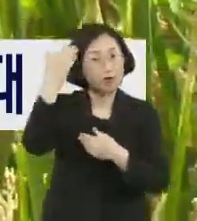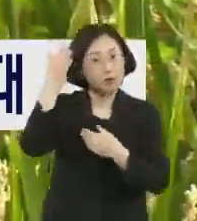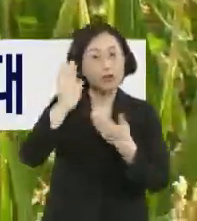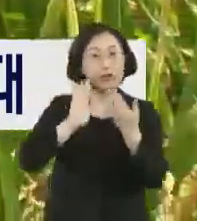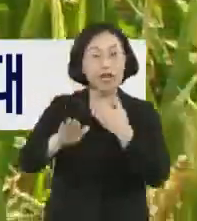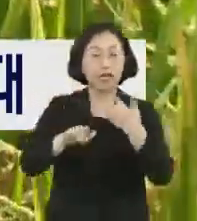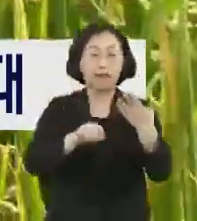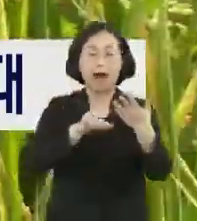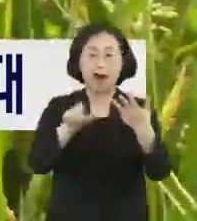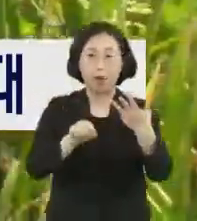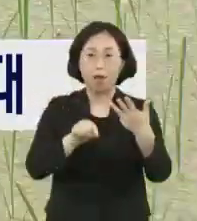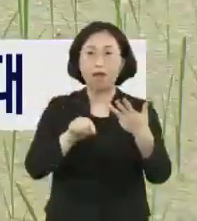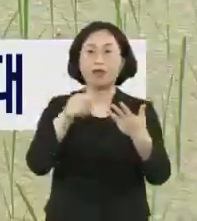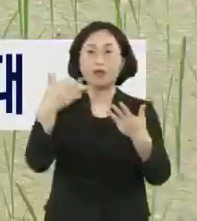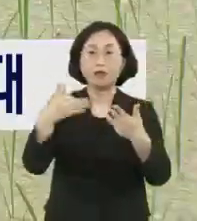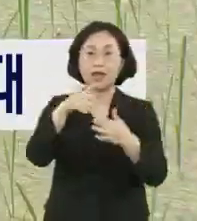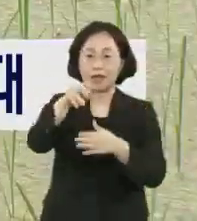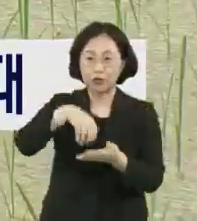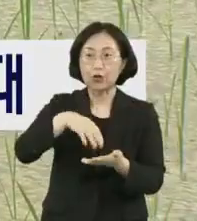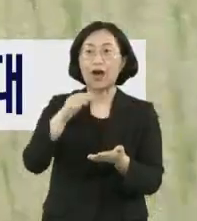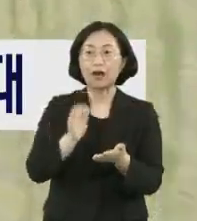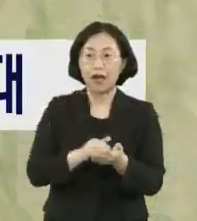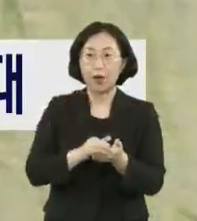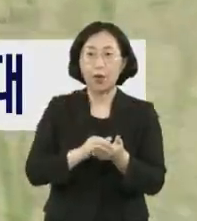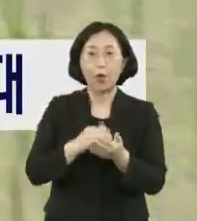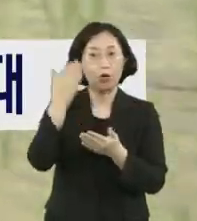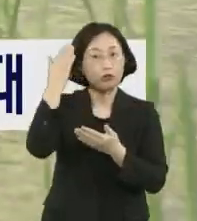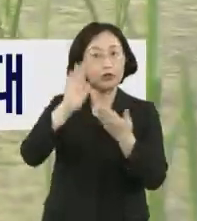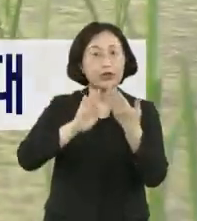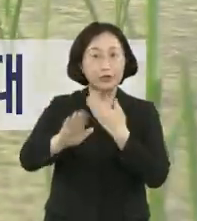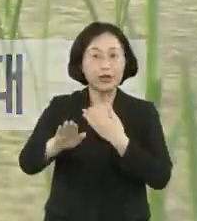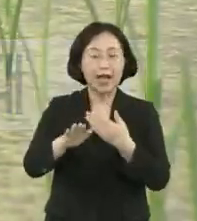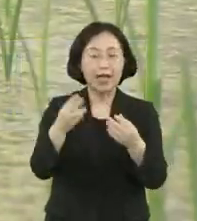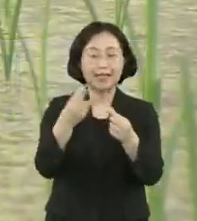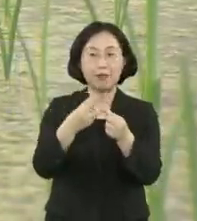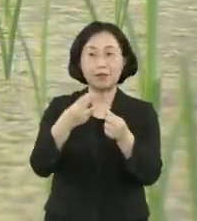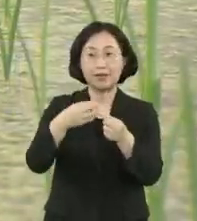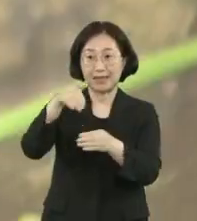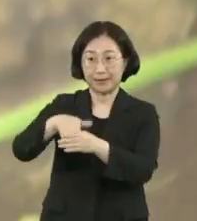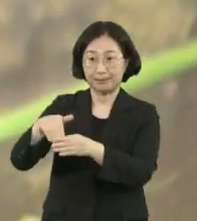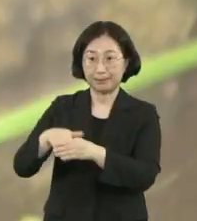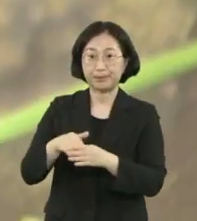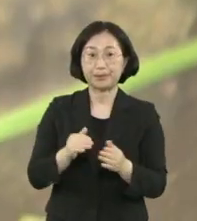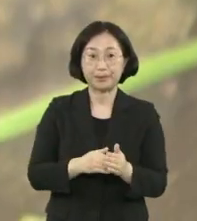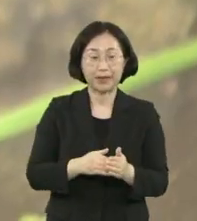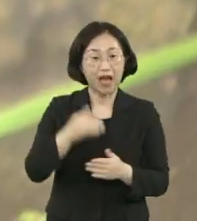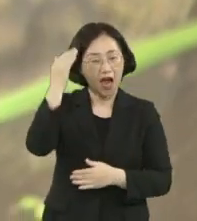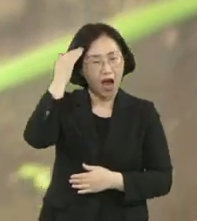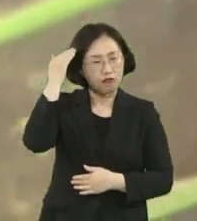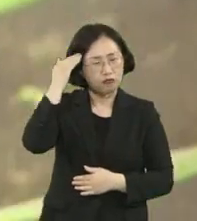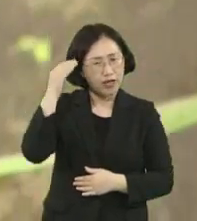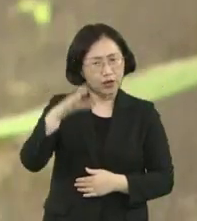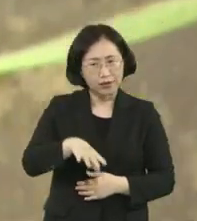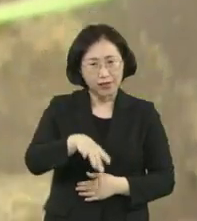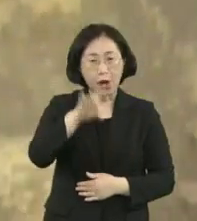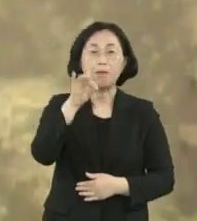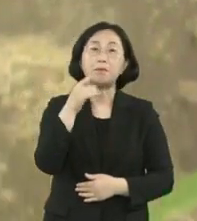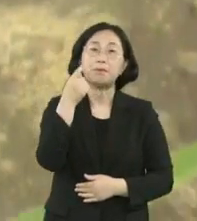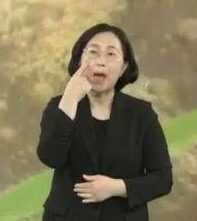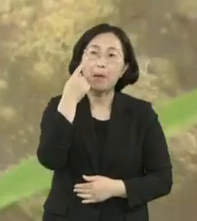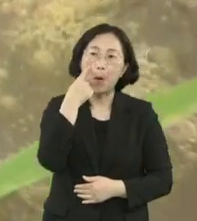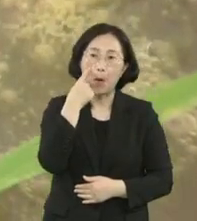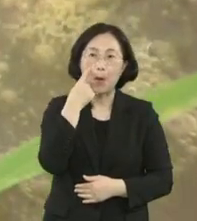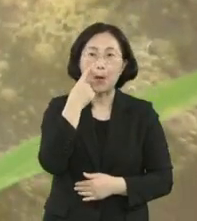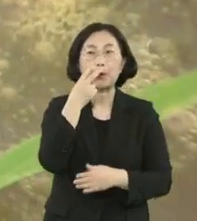17일 수확했고 9일 만에 다시 빠르미 찰벼를 이양했습니다. 국내에서 첫 시도되는